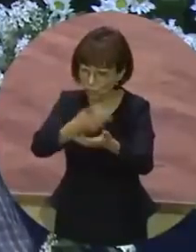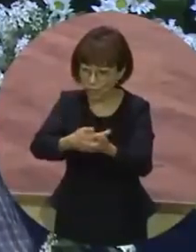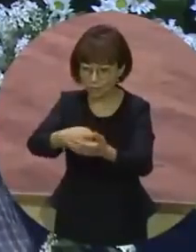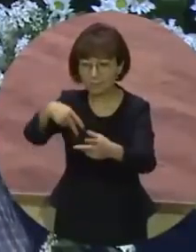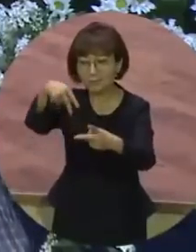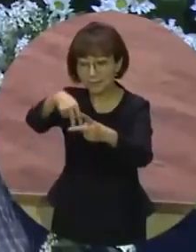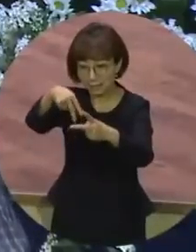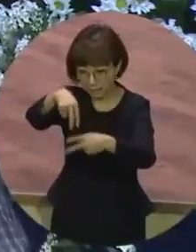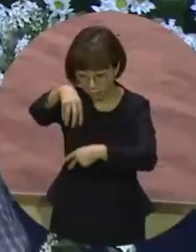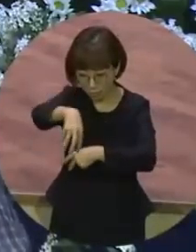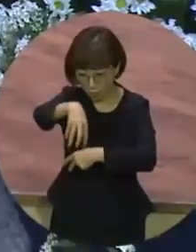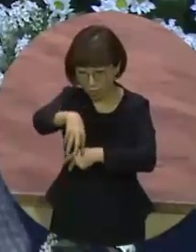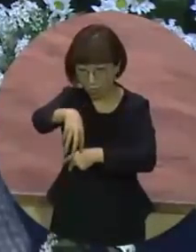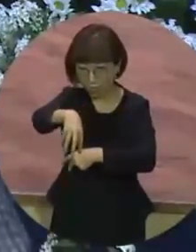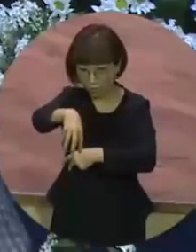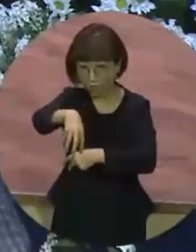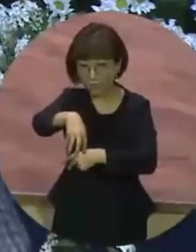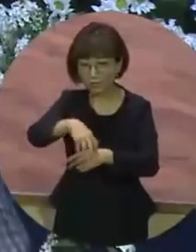우리는.